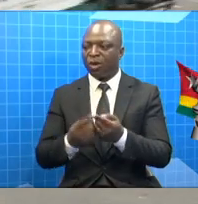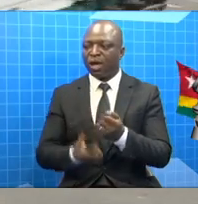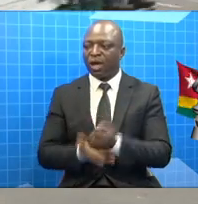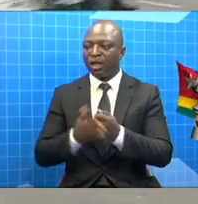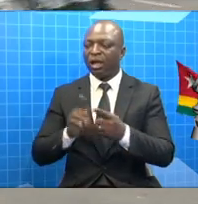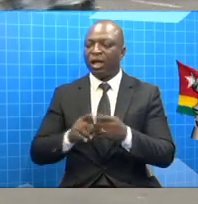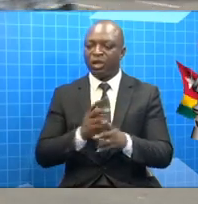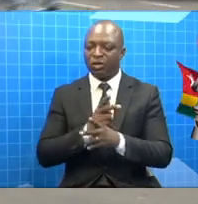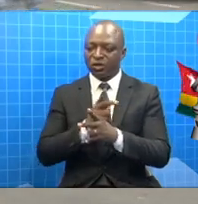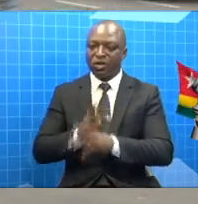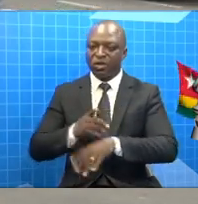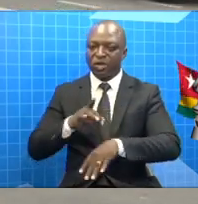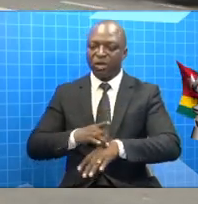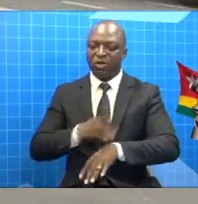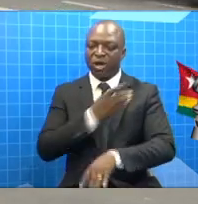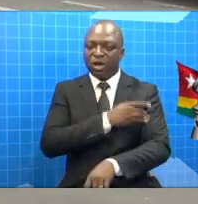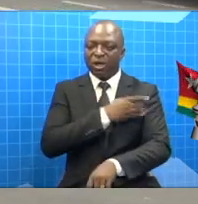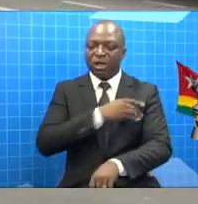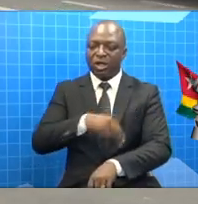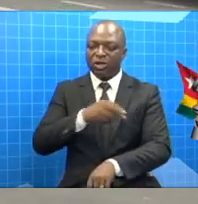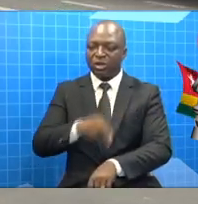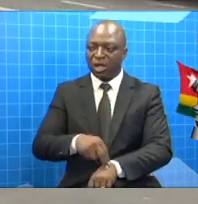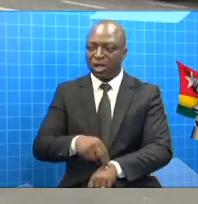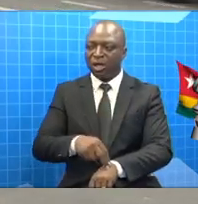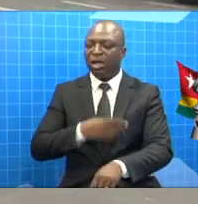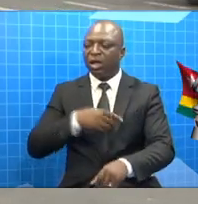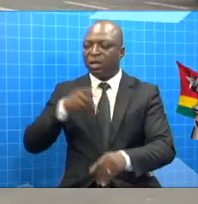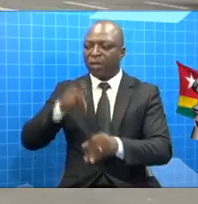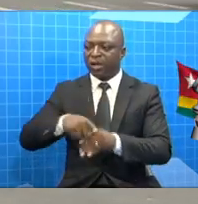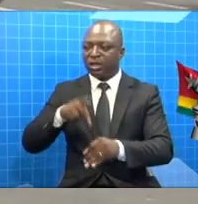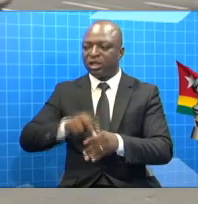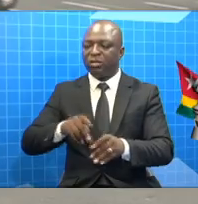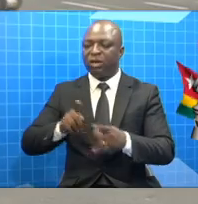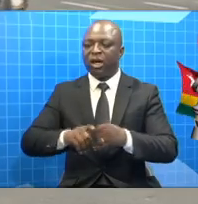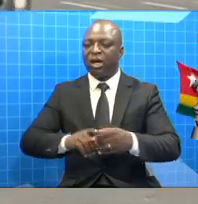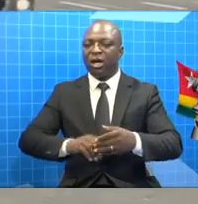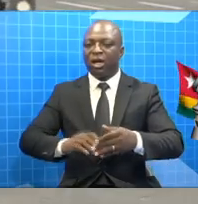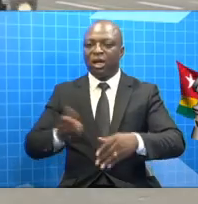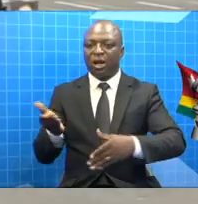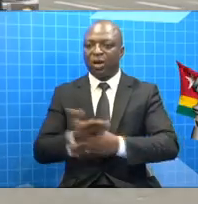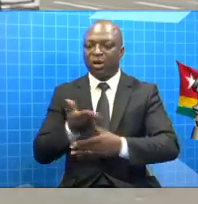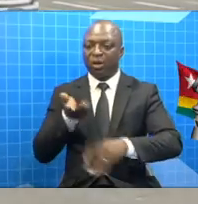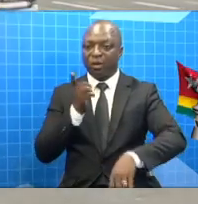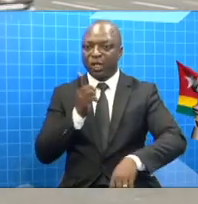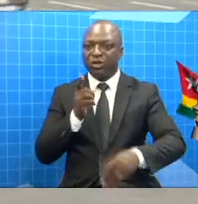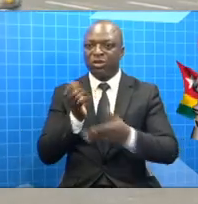la surveillance du territoire douanier national et participent à la répression des fraudes.